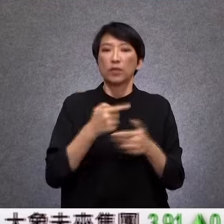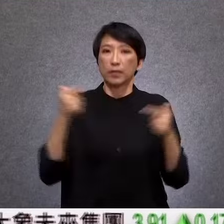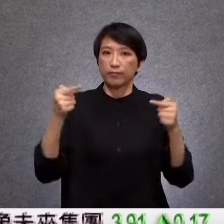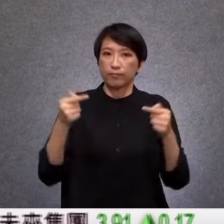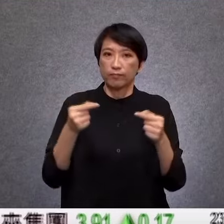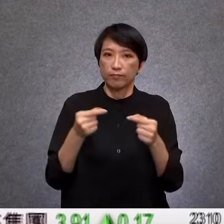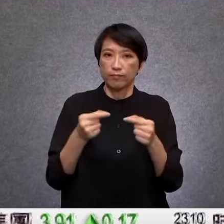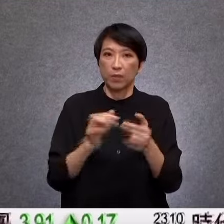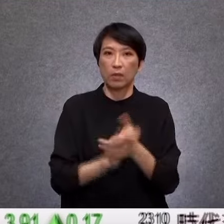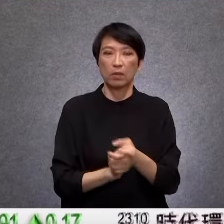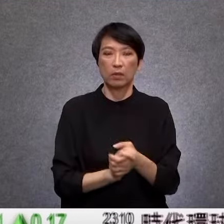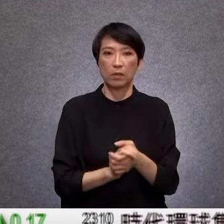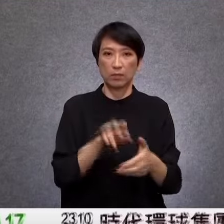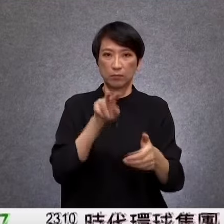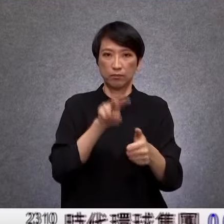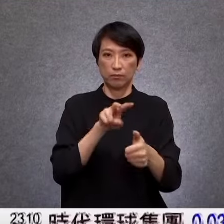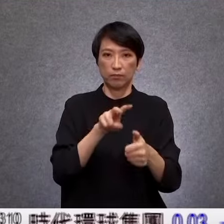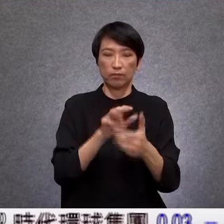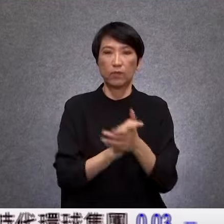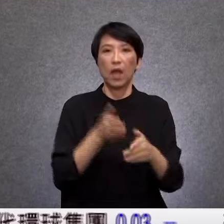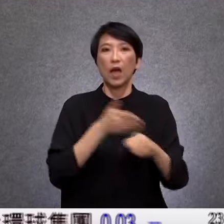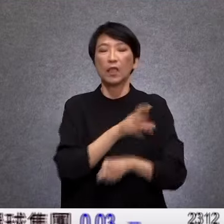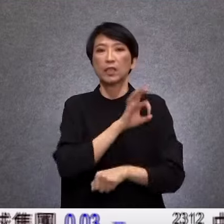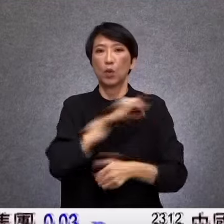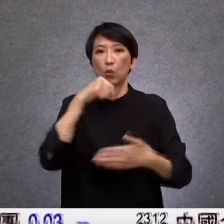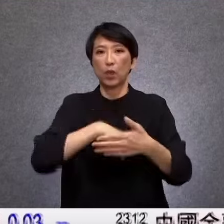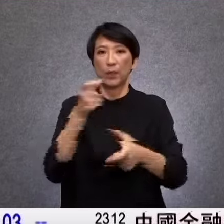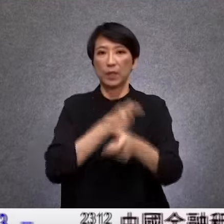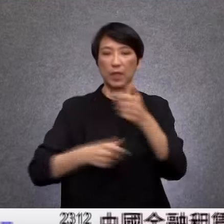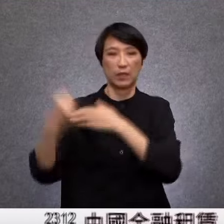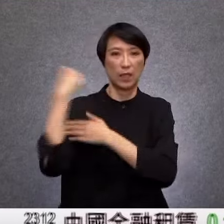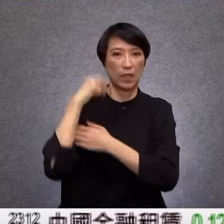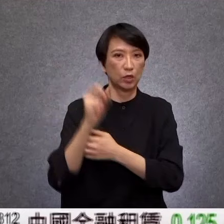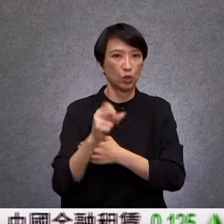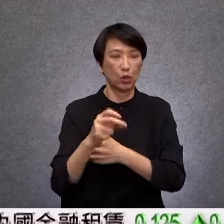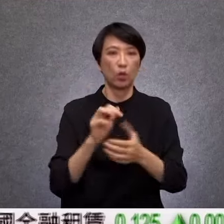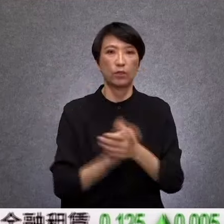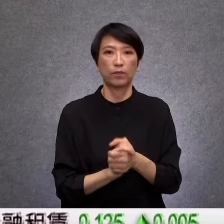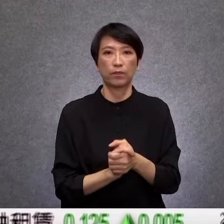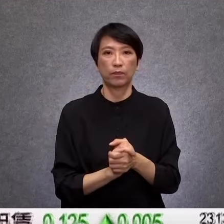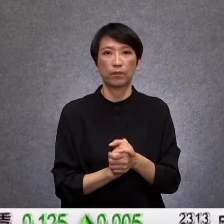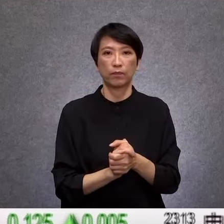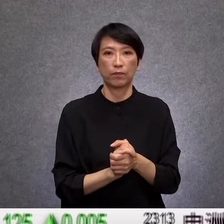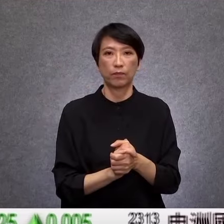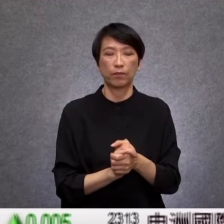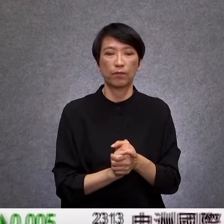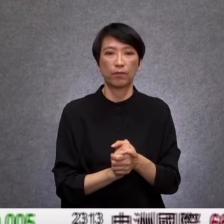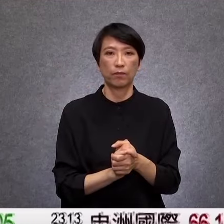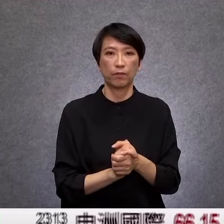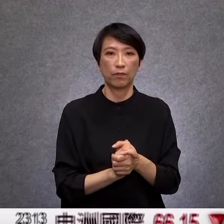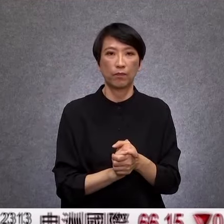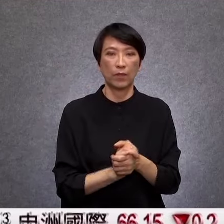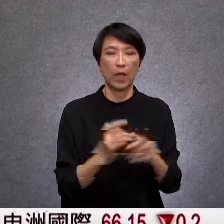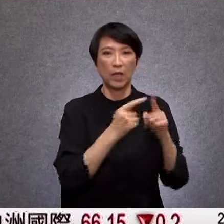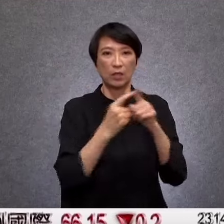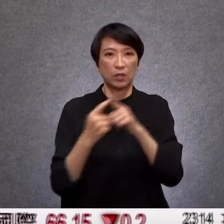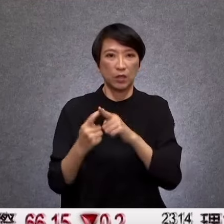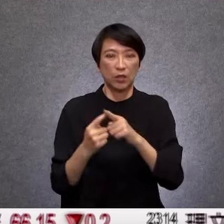通過收窄個赤字，一方面可以維持喺社會裏面個經濟嘅動力，同時